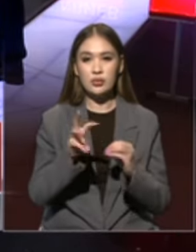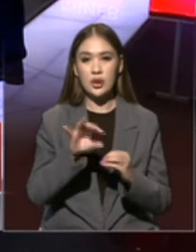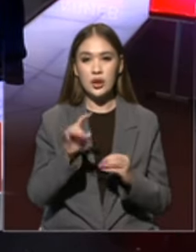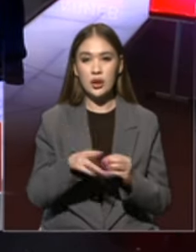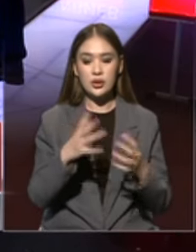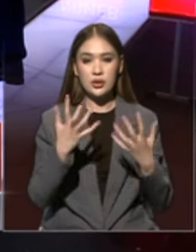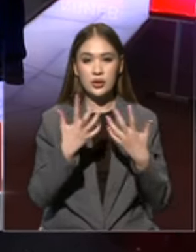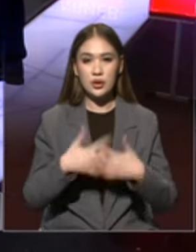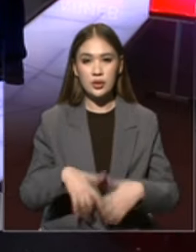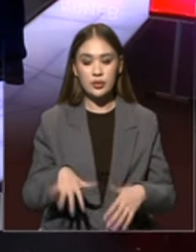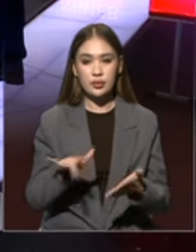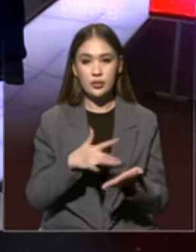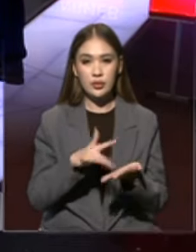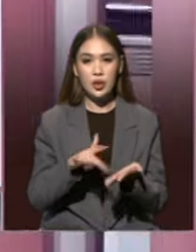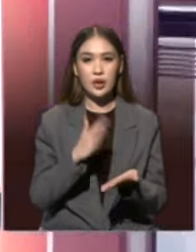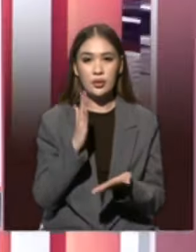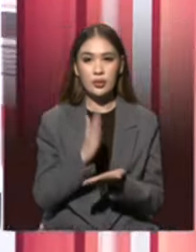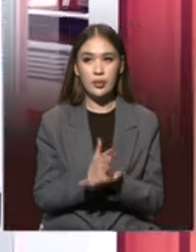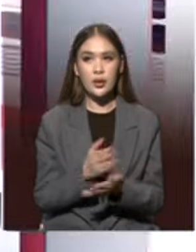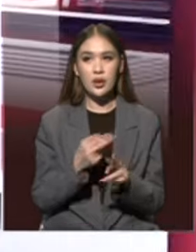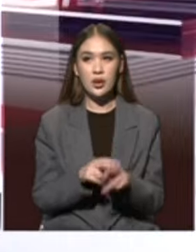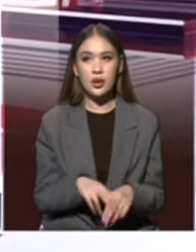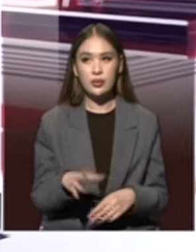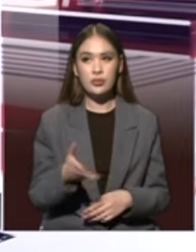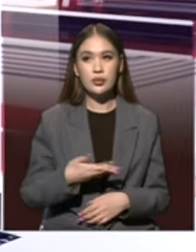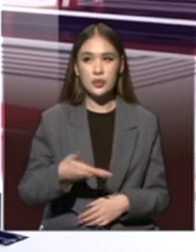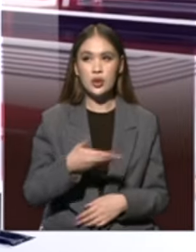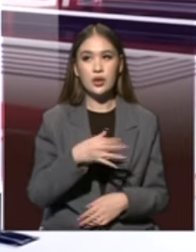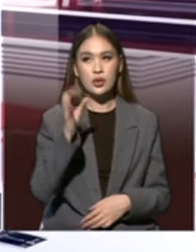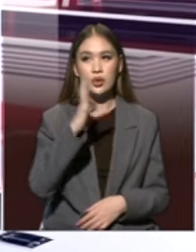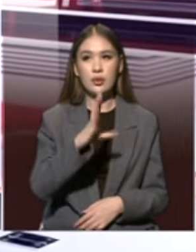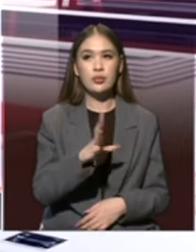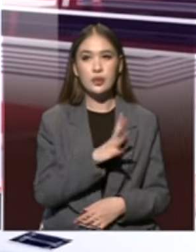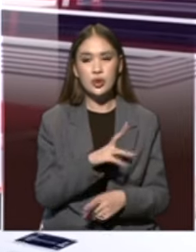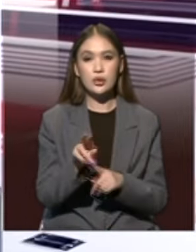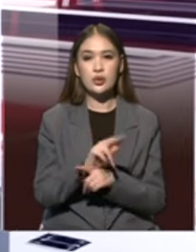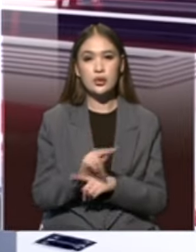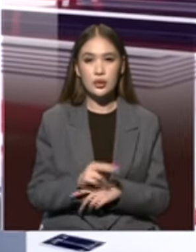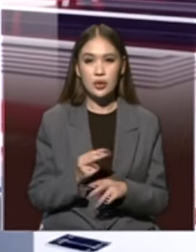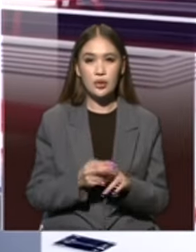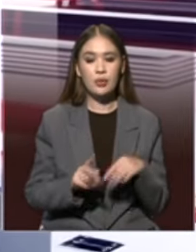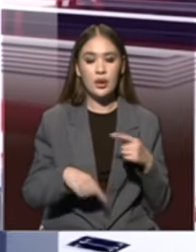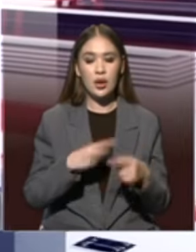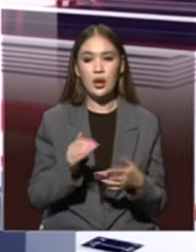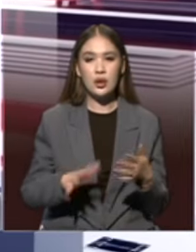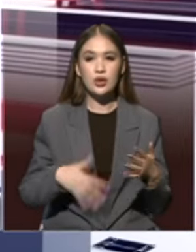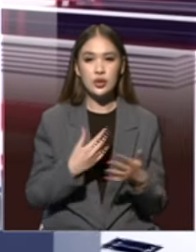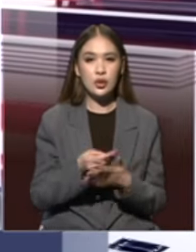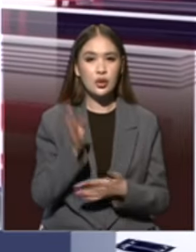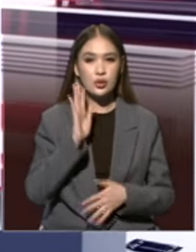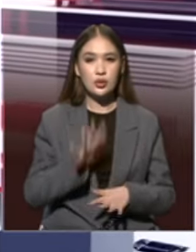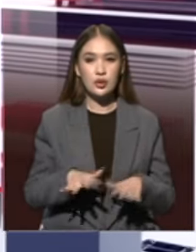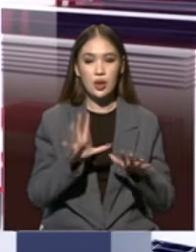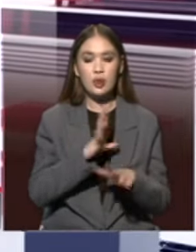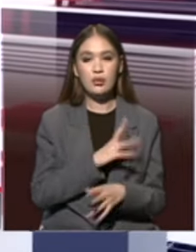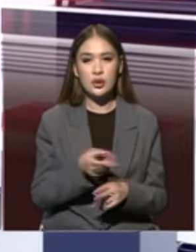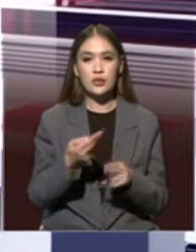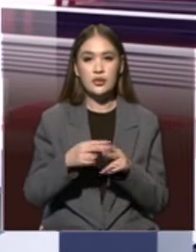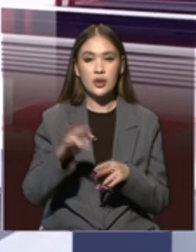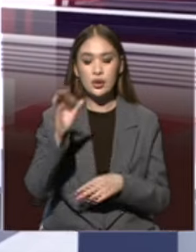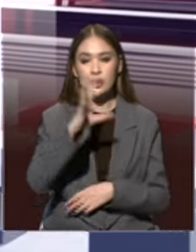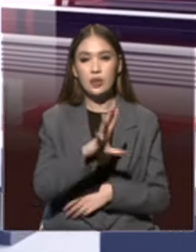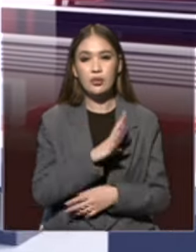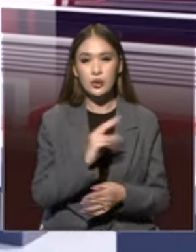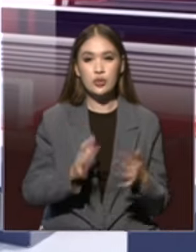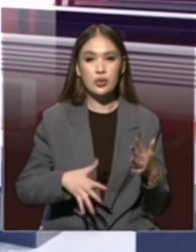есептеп жатырмыз. Мен жолдарды, коммуналдық инфрақұрылымды жөндеуге, абаттандыруға деген қаражатты су тасқынынан зардап шеккендерге келтірілген залалды